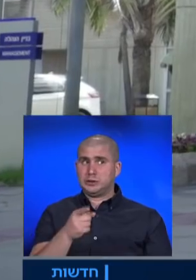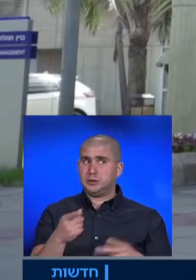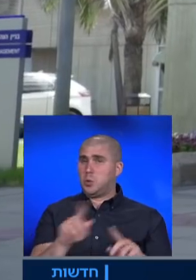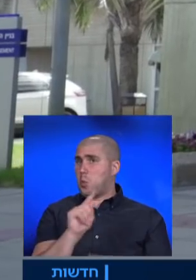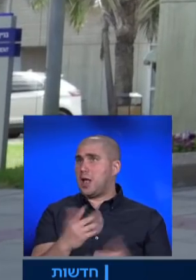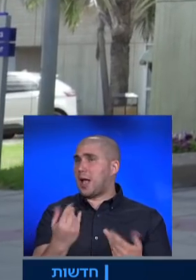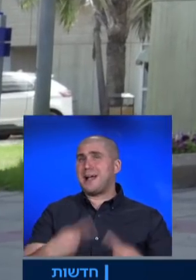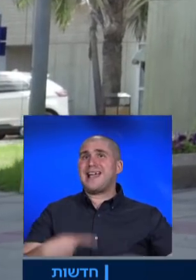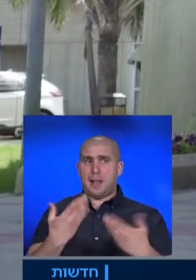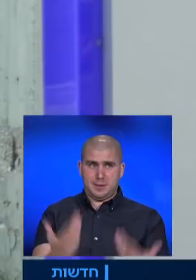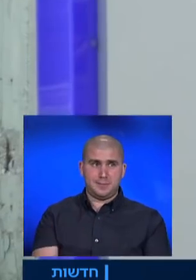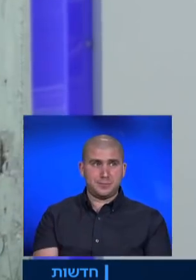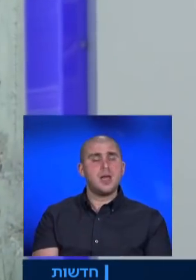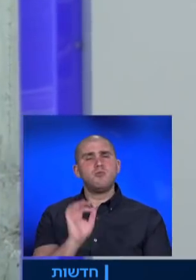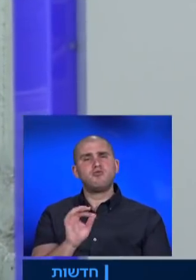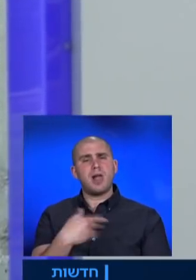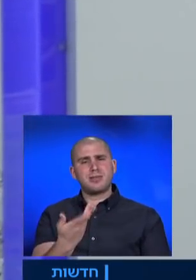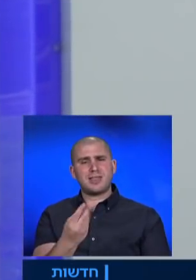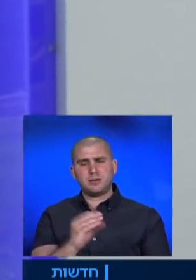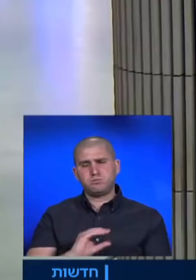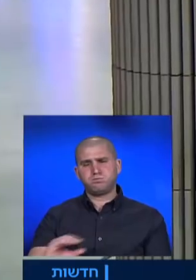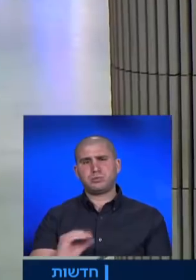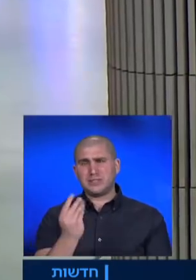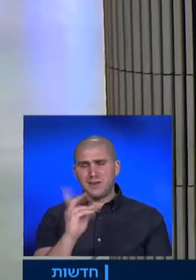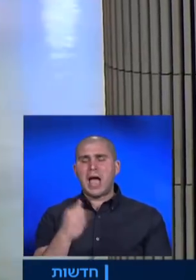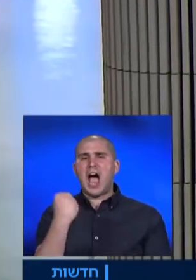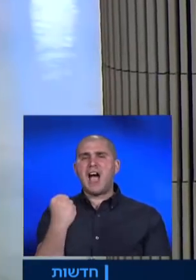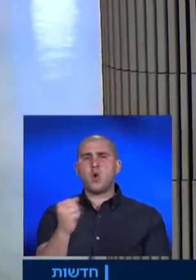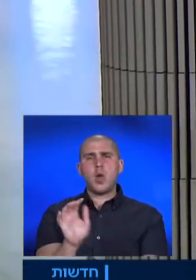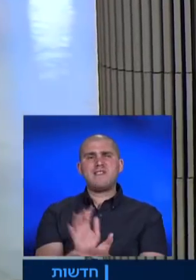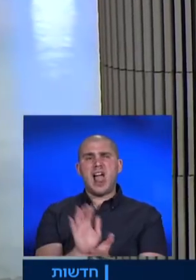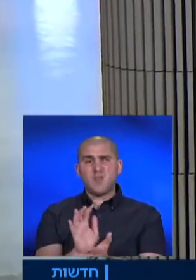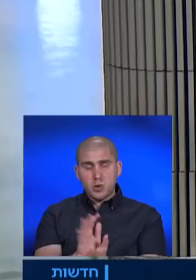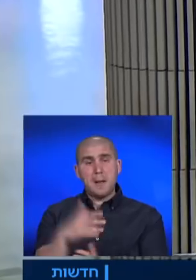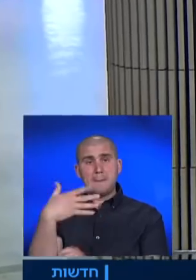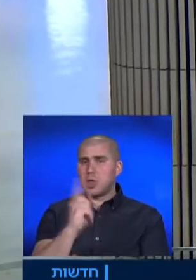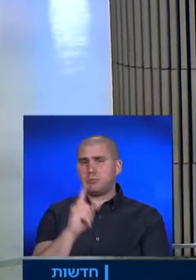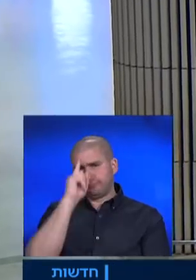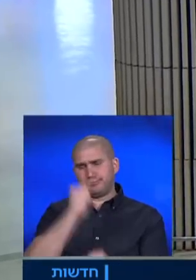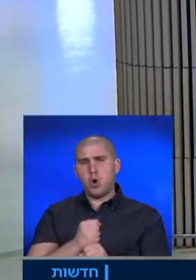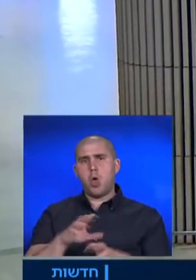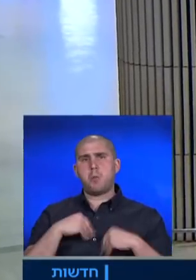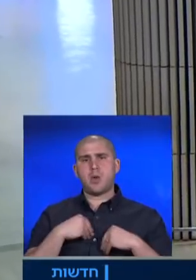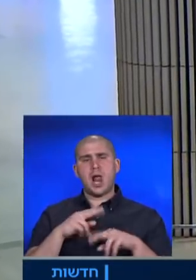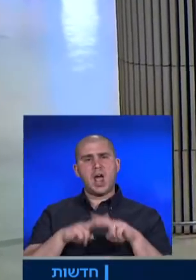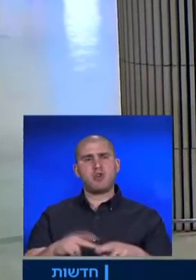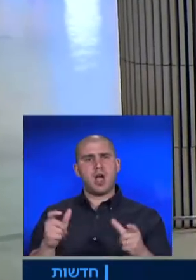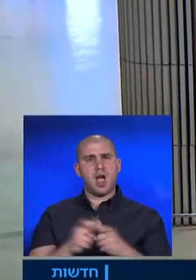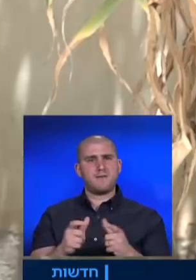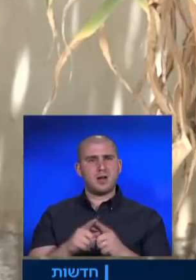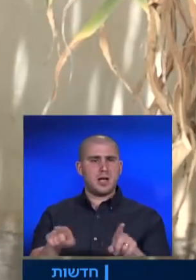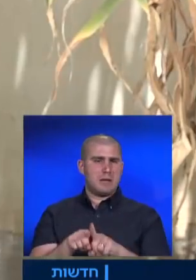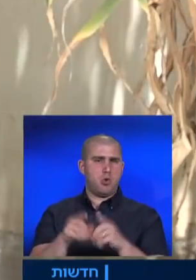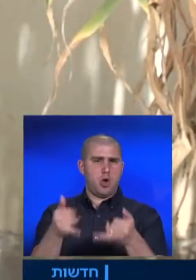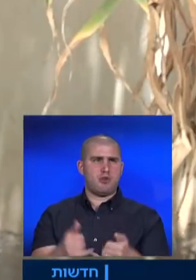ימים. כדי להזרים לחברה כספים ובעיקר ערבויות והלוואות, המדינה לא מוכנה להשאיר את החברה בצורתה הנוכחית. אל על זה